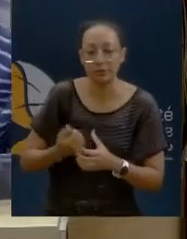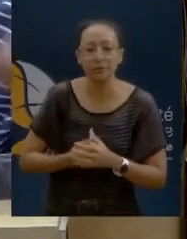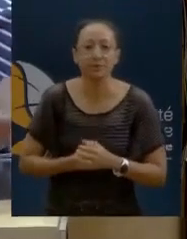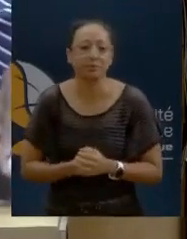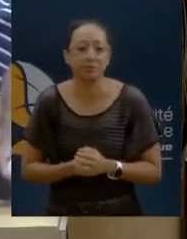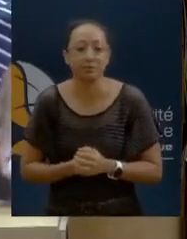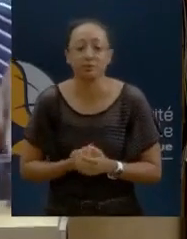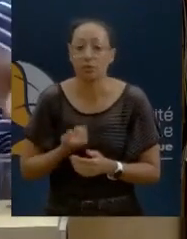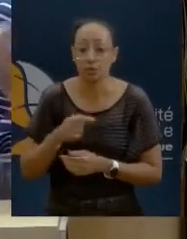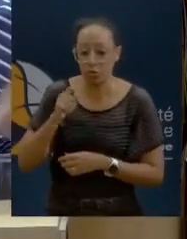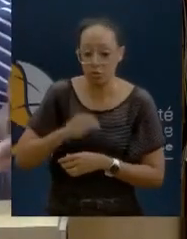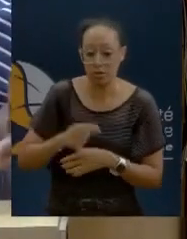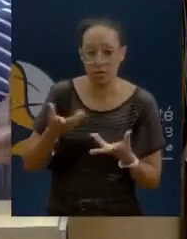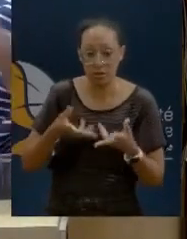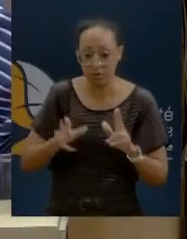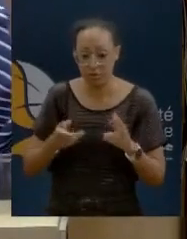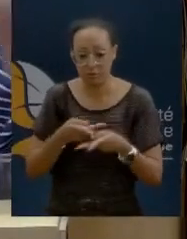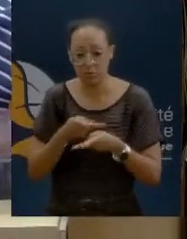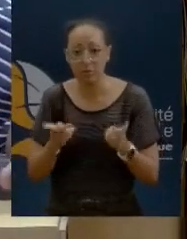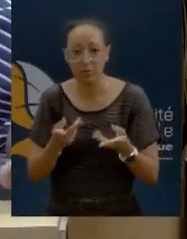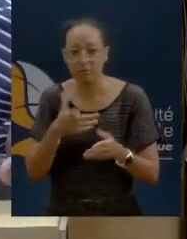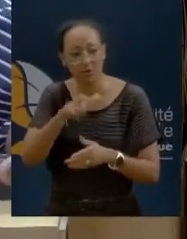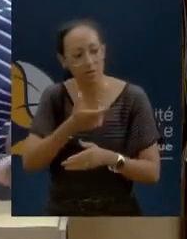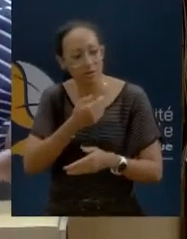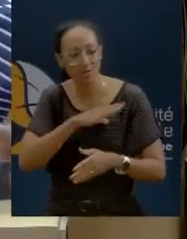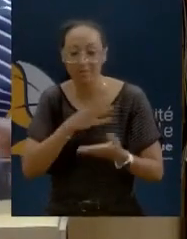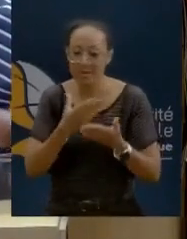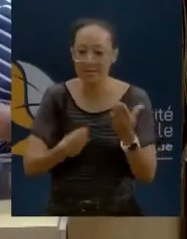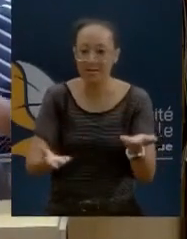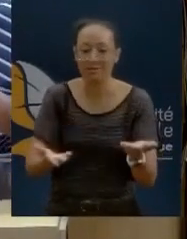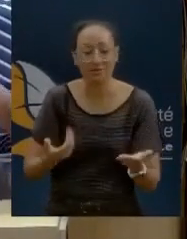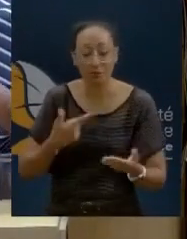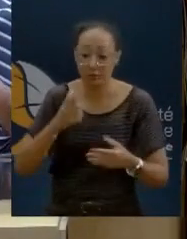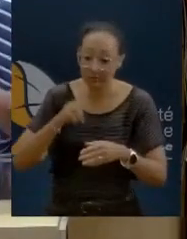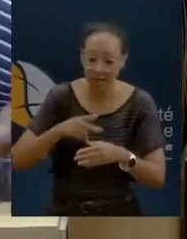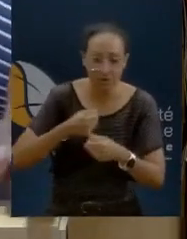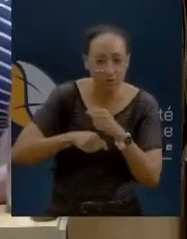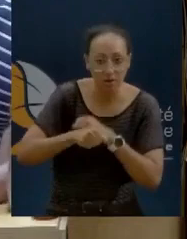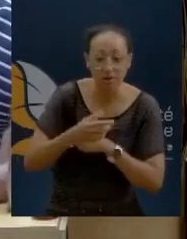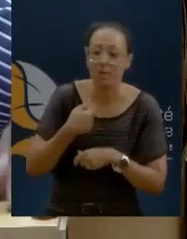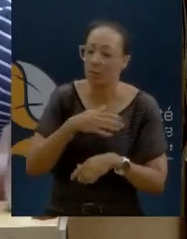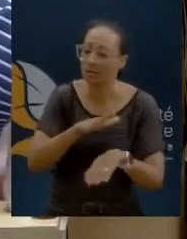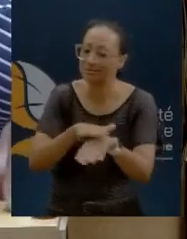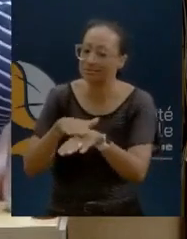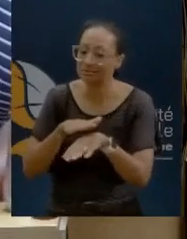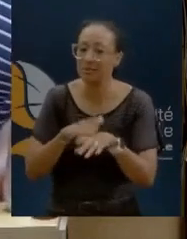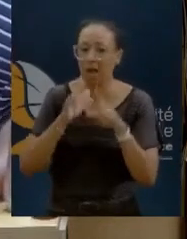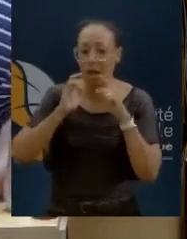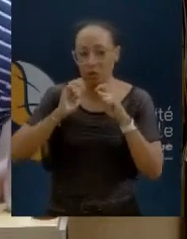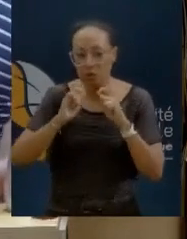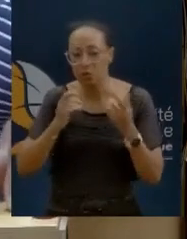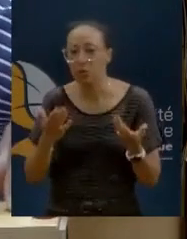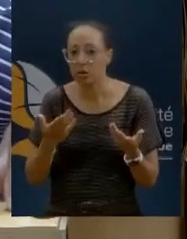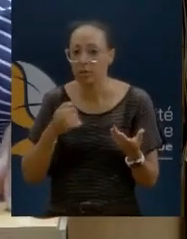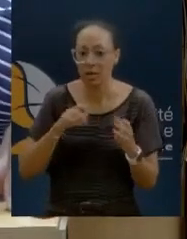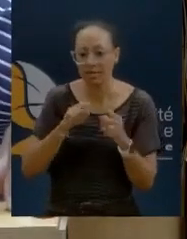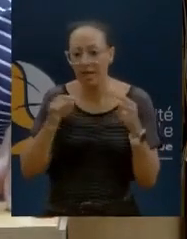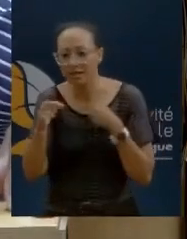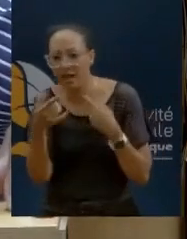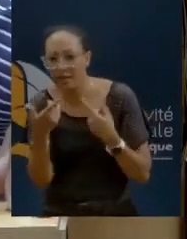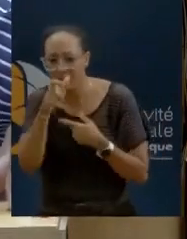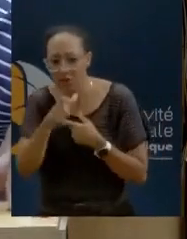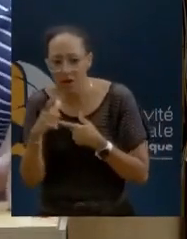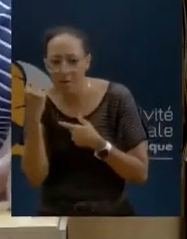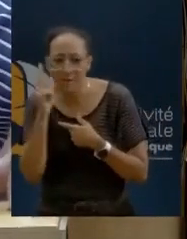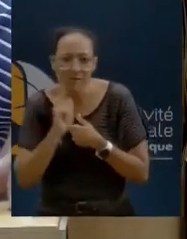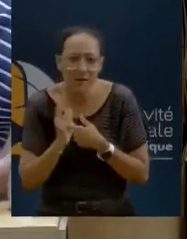on le fait en absence de la responsable. Ça me gêne un peu. Mais je vous dis, attention, derrière, il y a des humains, il y a